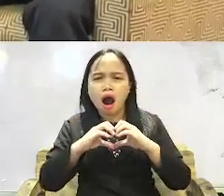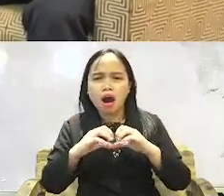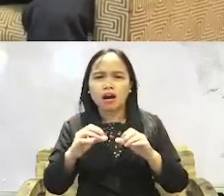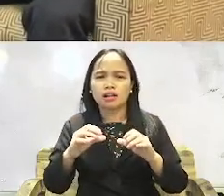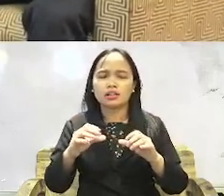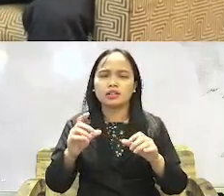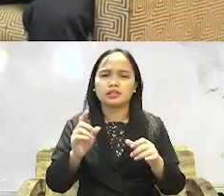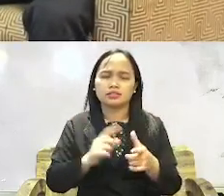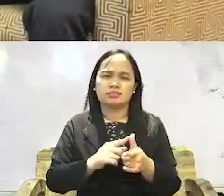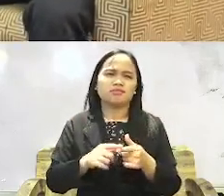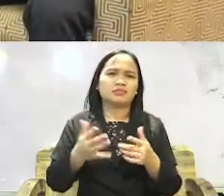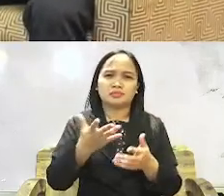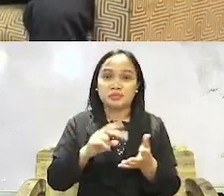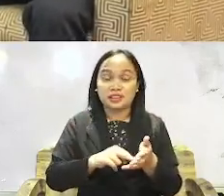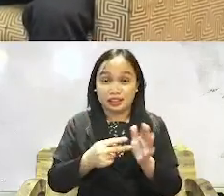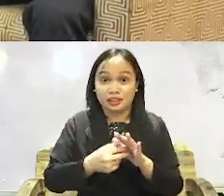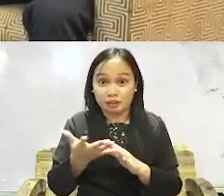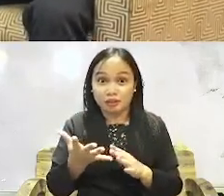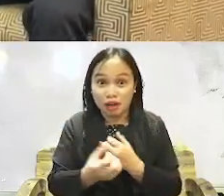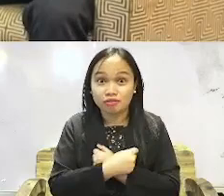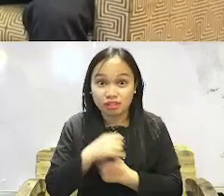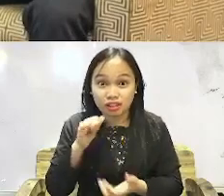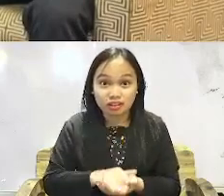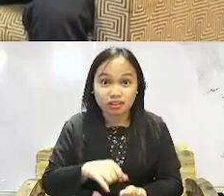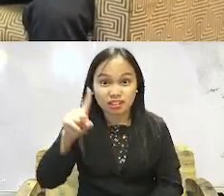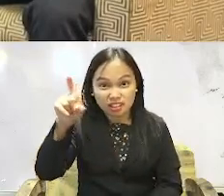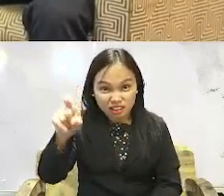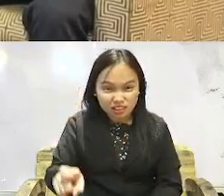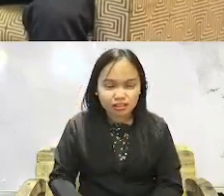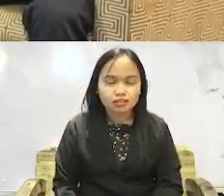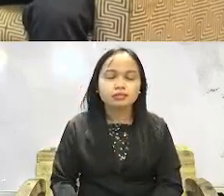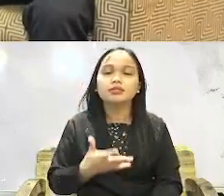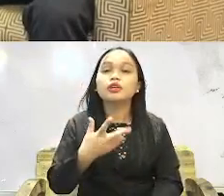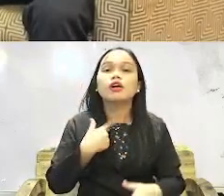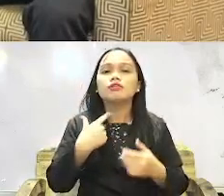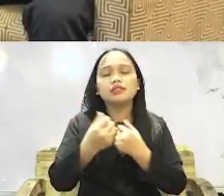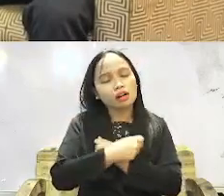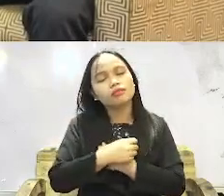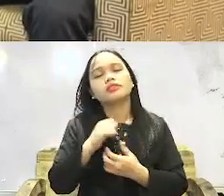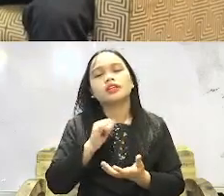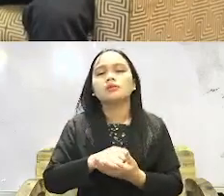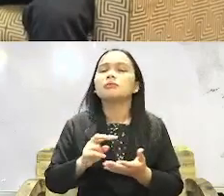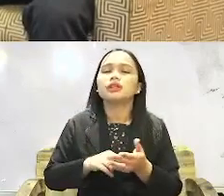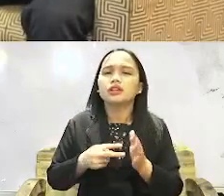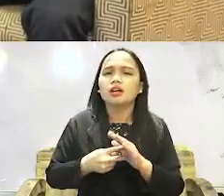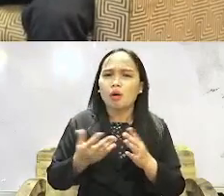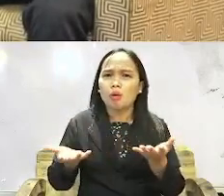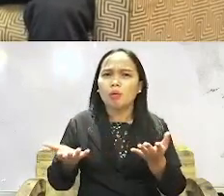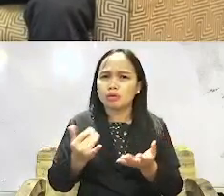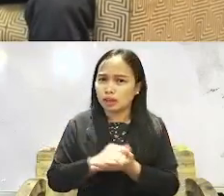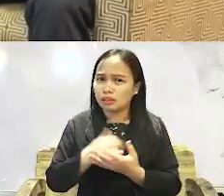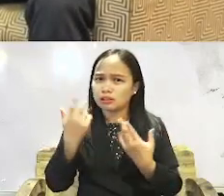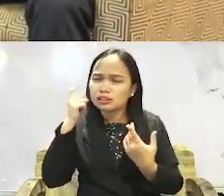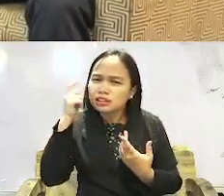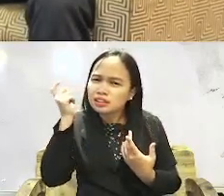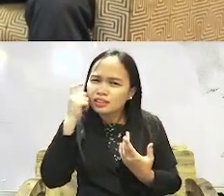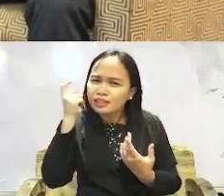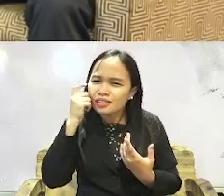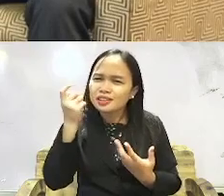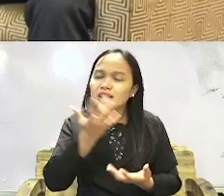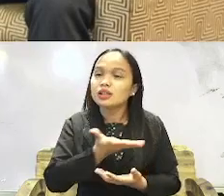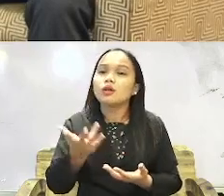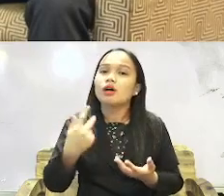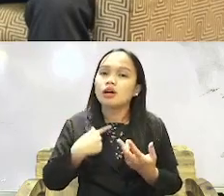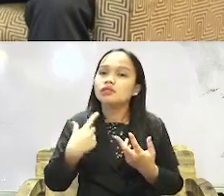ibig sabihin, mahal mo yung ganon. May pagmamahal ka sa ganon. Akalain mo yun? You see?